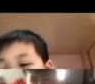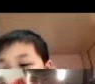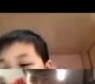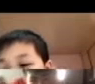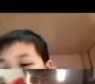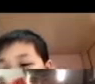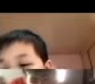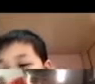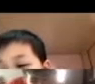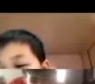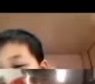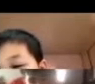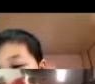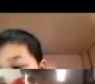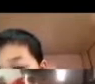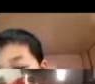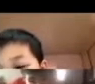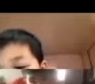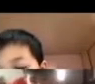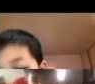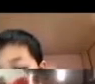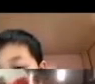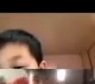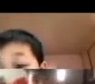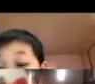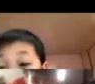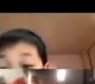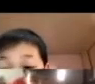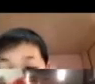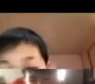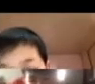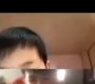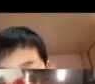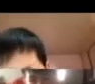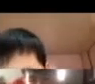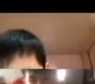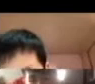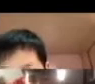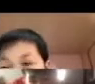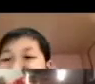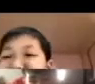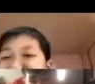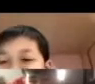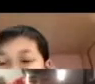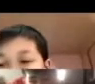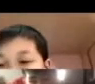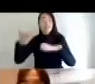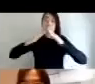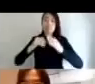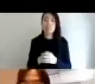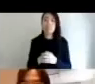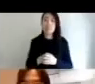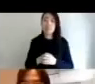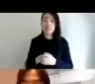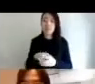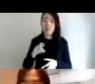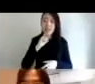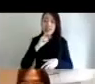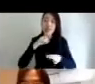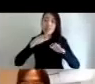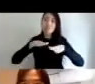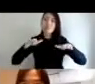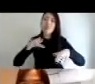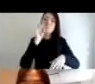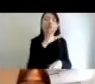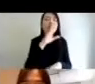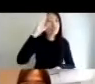較悠久嘅環保團體啦。咁我哋係1968年成立嘅，咁都已經 唔該，乜嘢人家是誰啊？